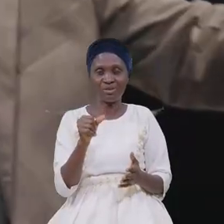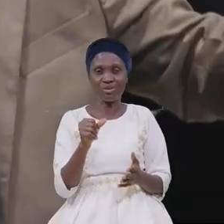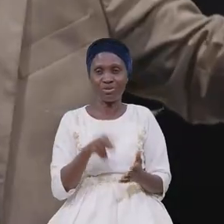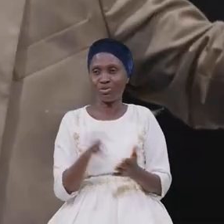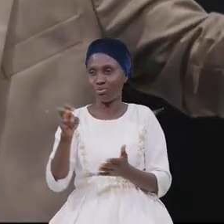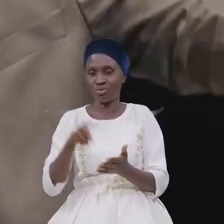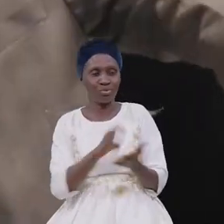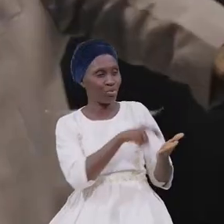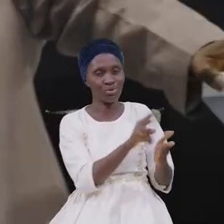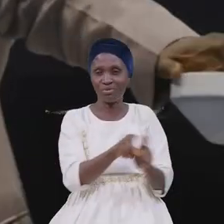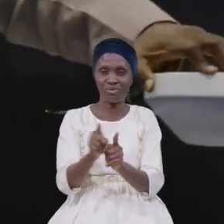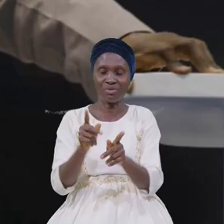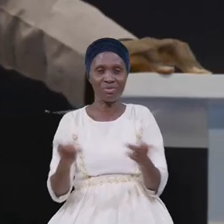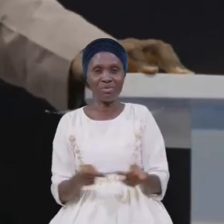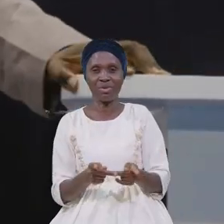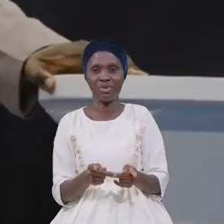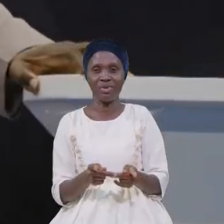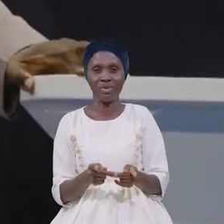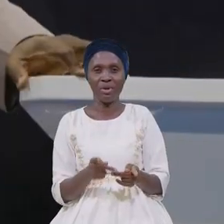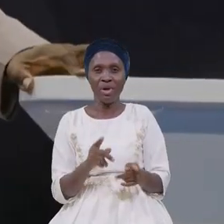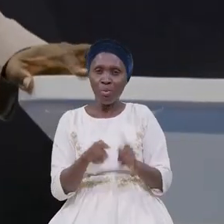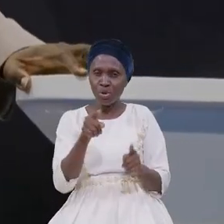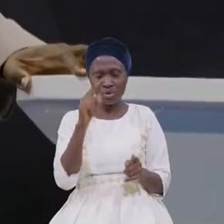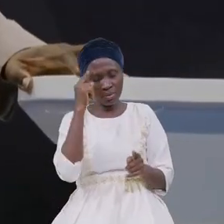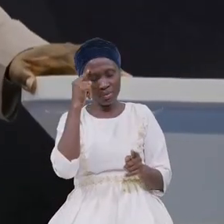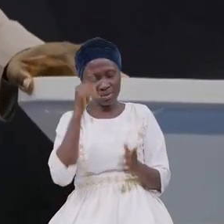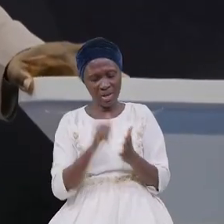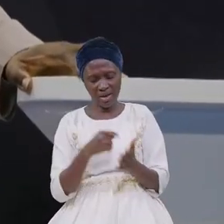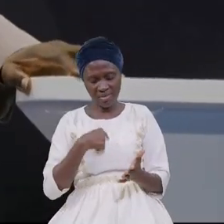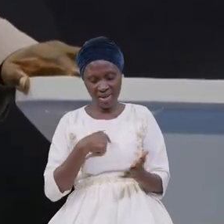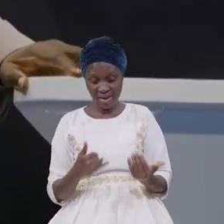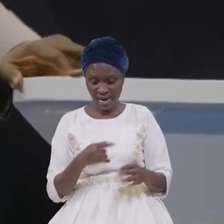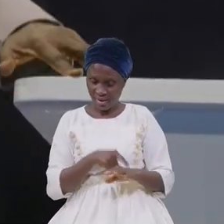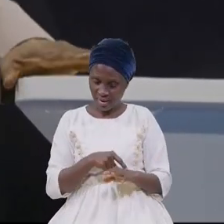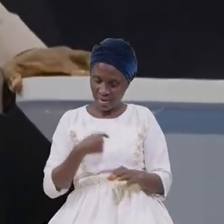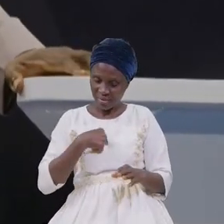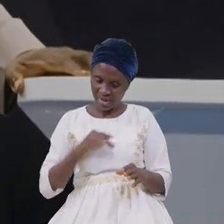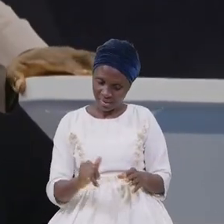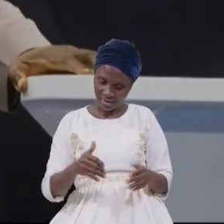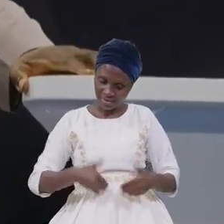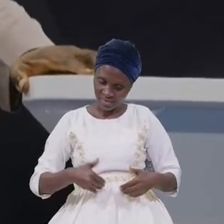Lorsque vous repentez, très tôt, dites-moi, ce temps-ci, je suis jeune,